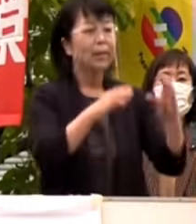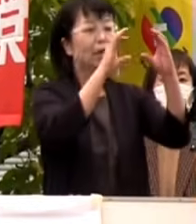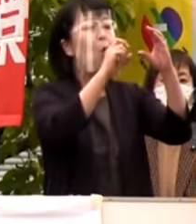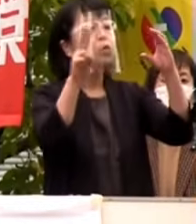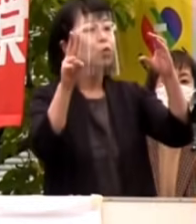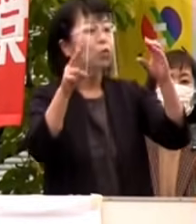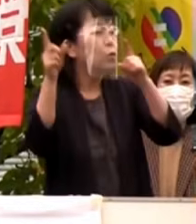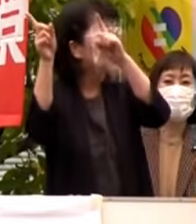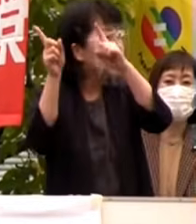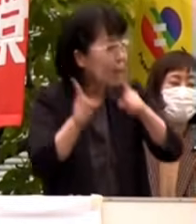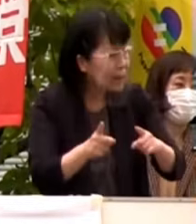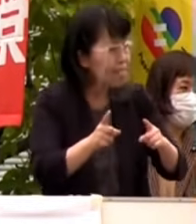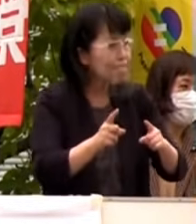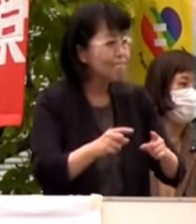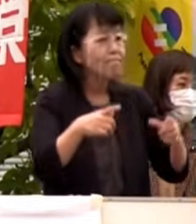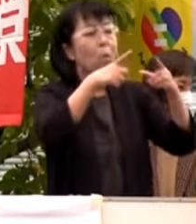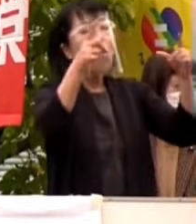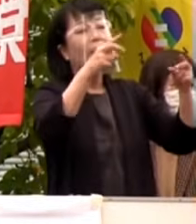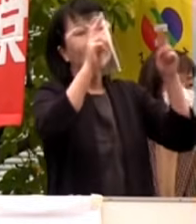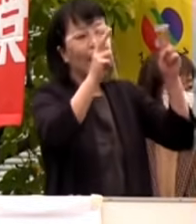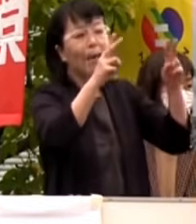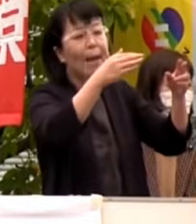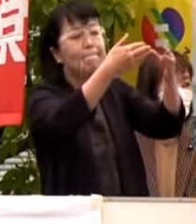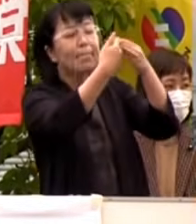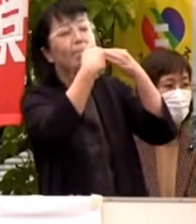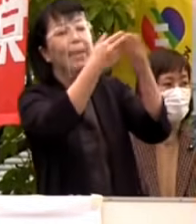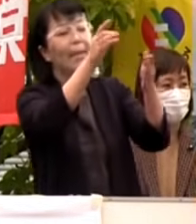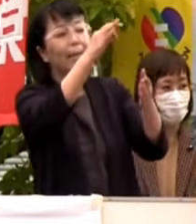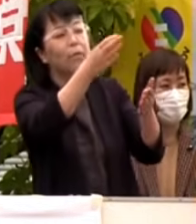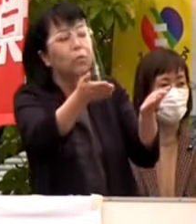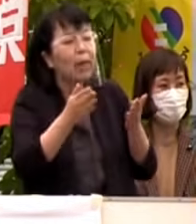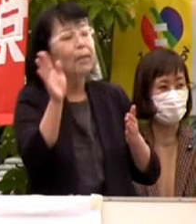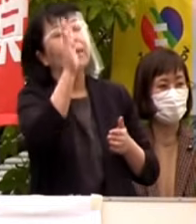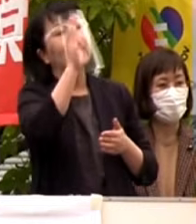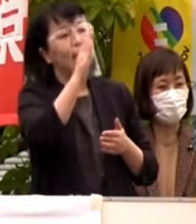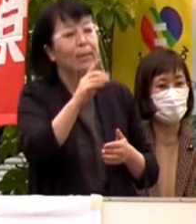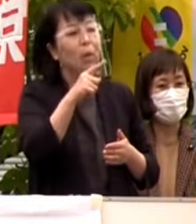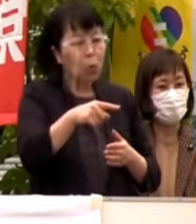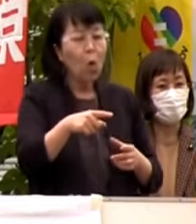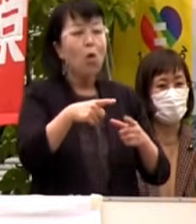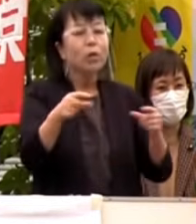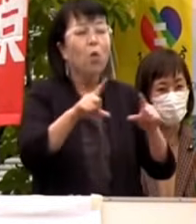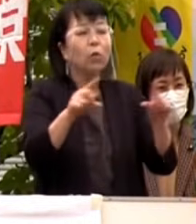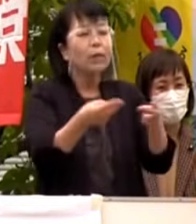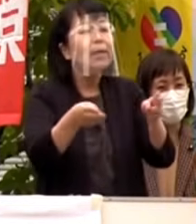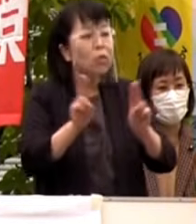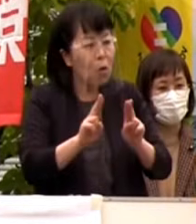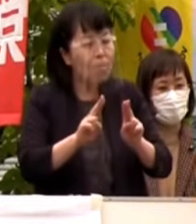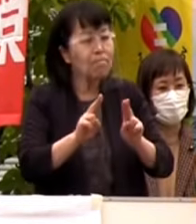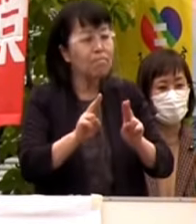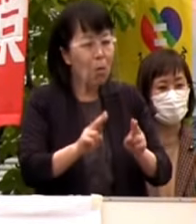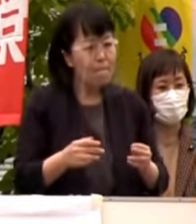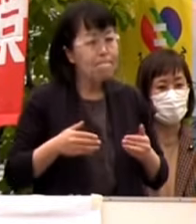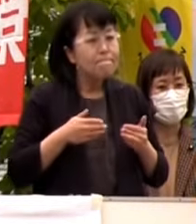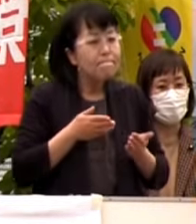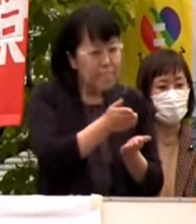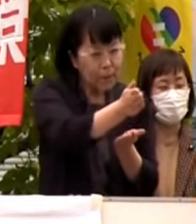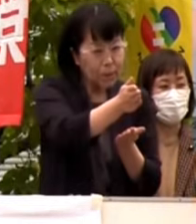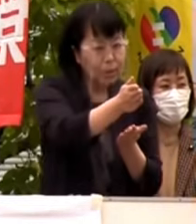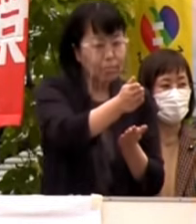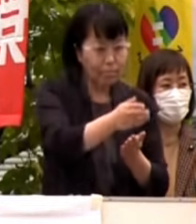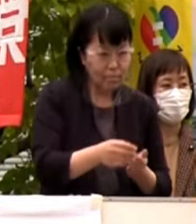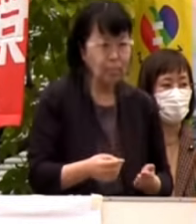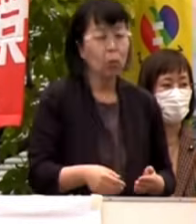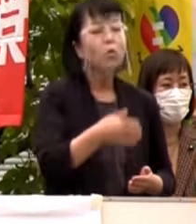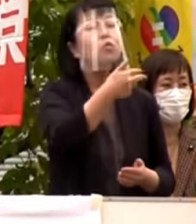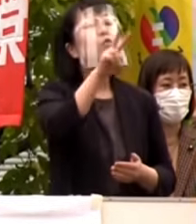企業から献金受け取らない。この日本共産党、まっすぐな力、グリーンジャパンを作って、クリーンな日本